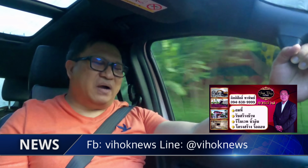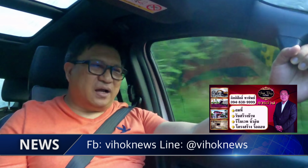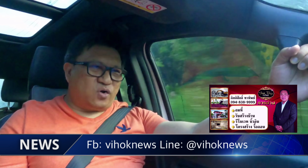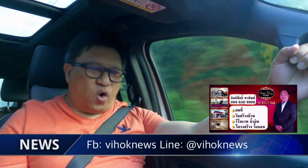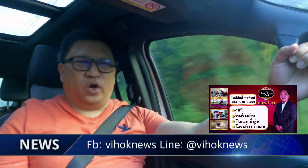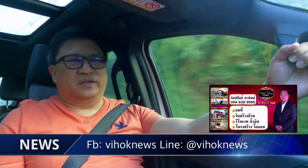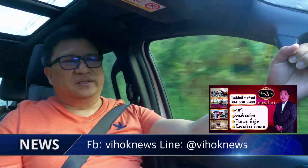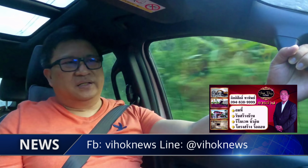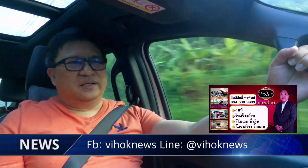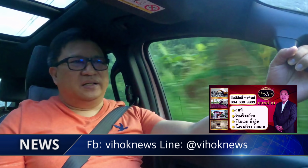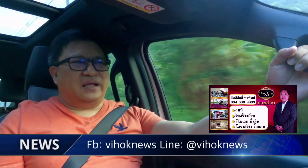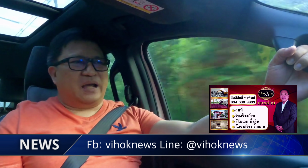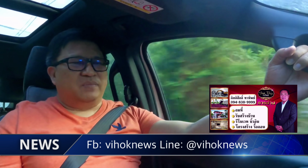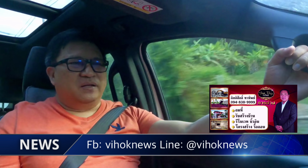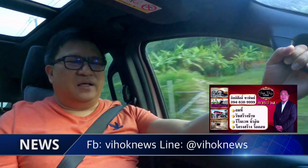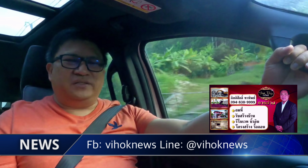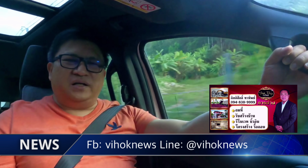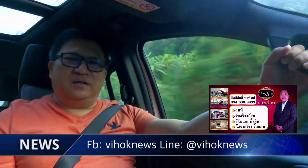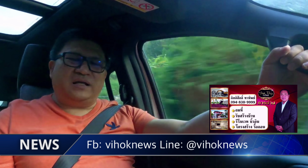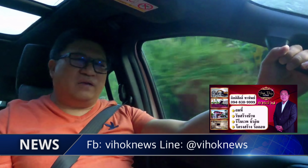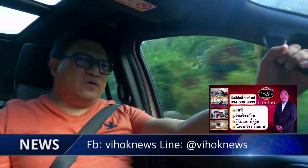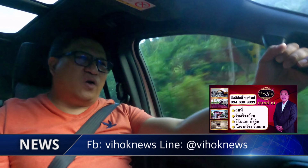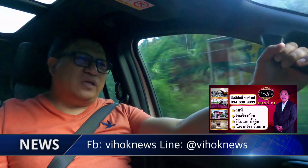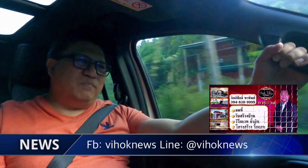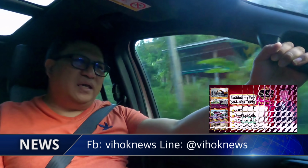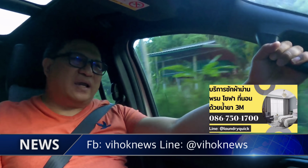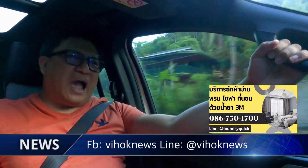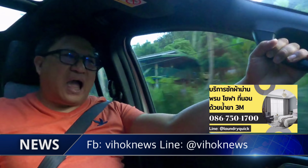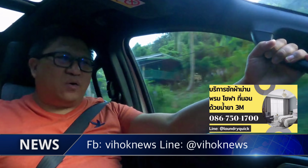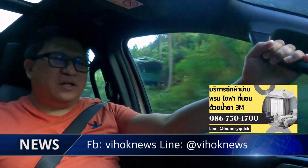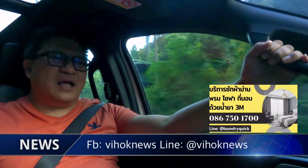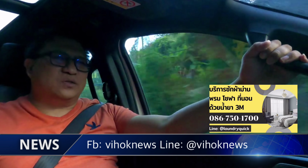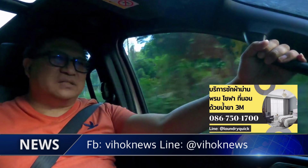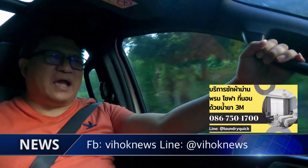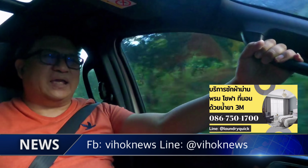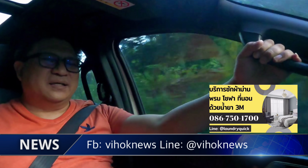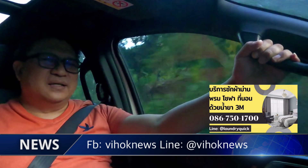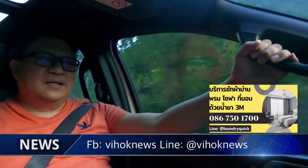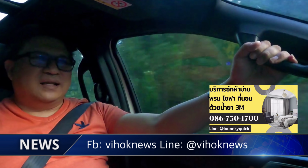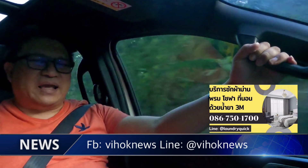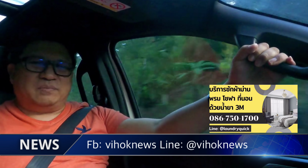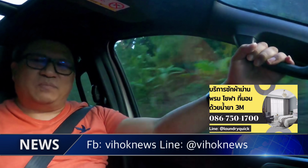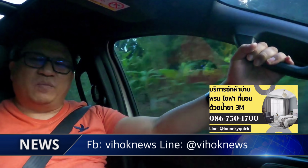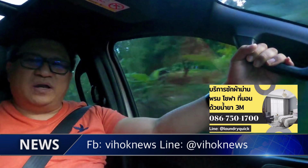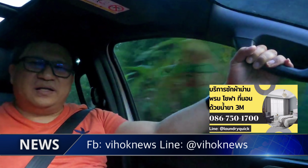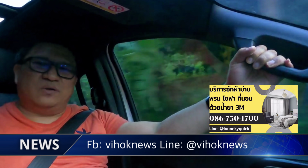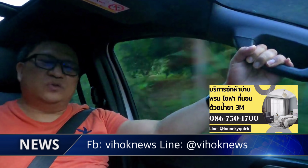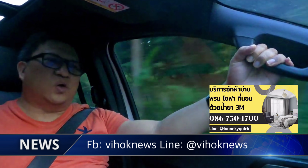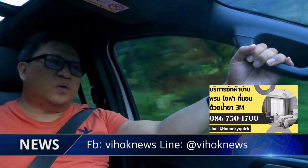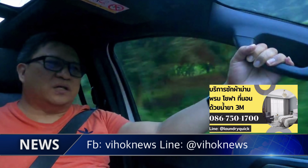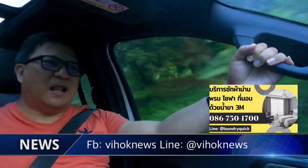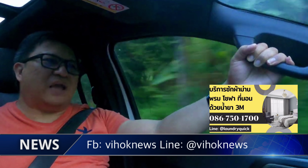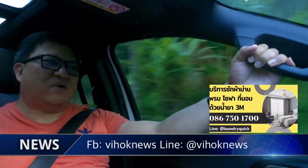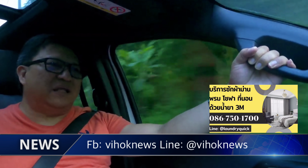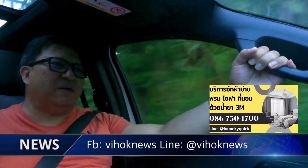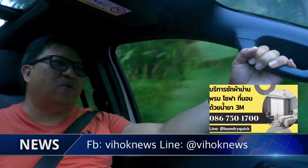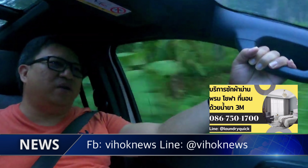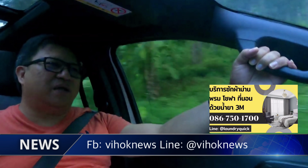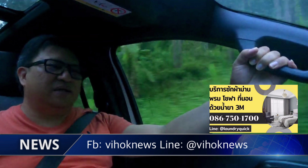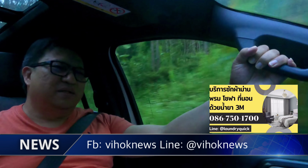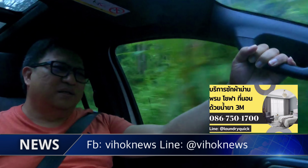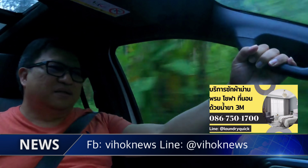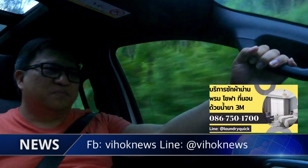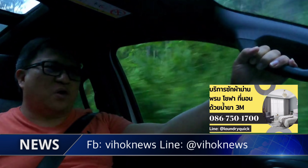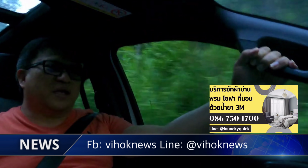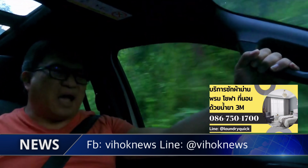คยทำมาก่อนนะครับในเชิงงานวิเคราะห์ยังมีข่าวที่น่าสนใจนะครับที่ผมเคยเรียนหุ้นส่วนไว้ตั้งแต่แรกว่าหนีไม่